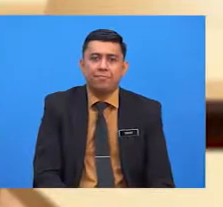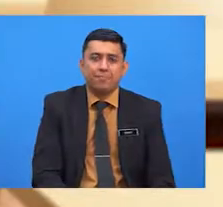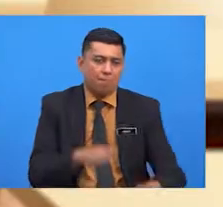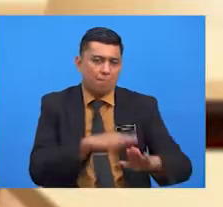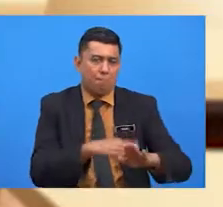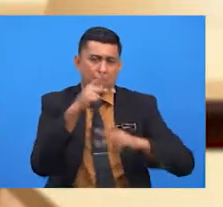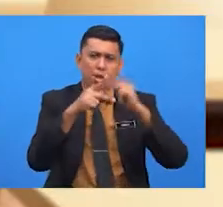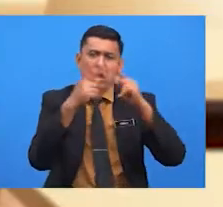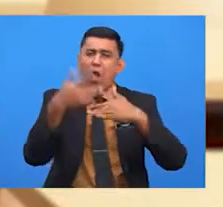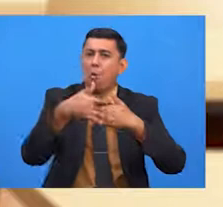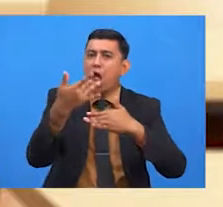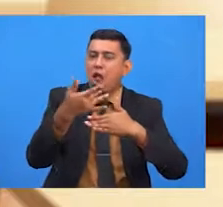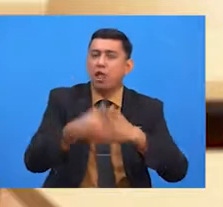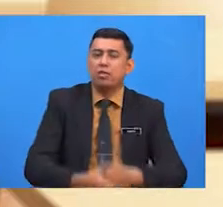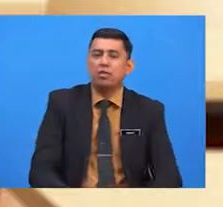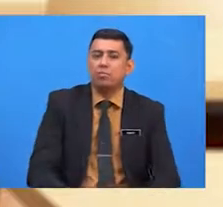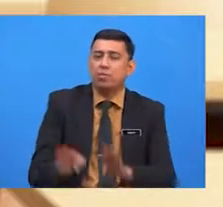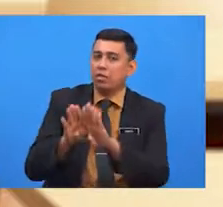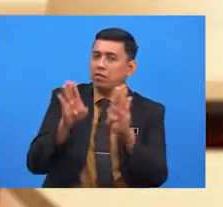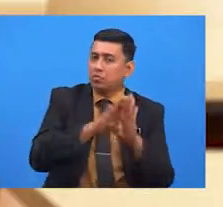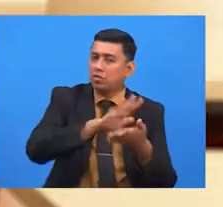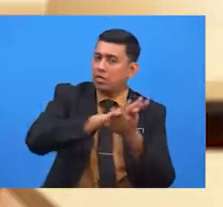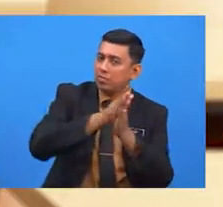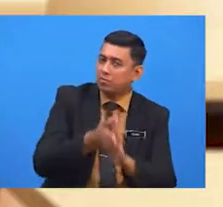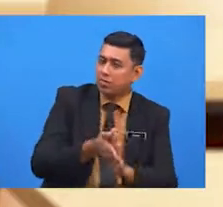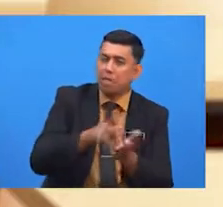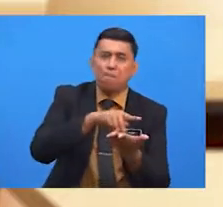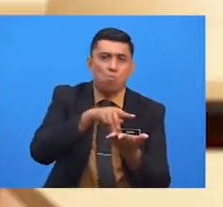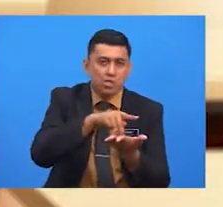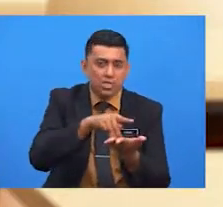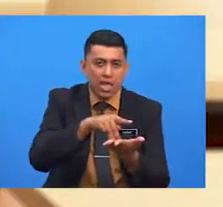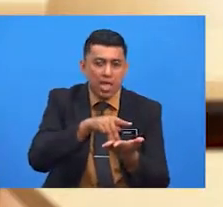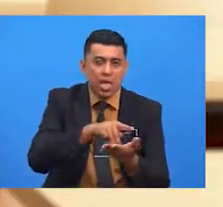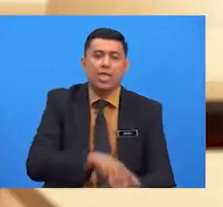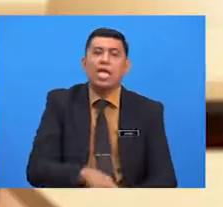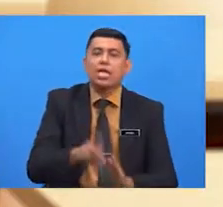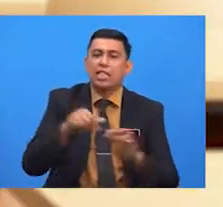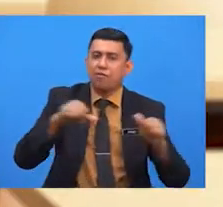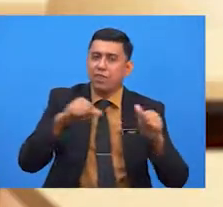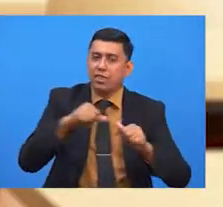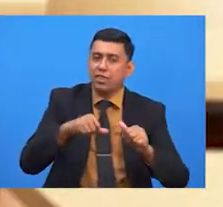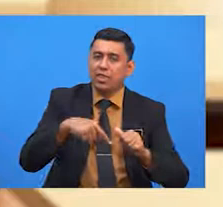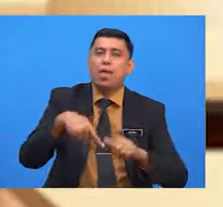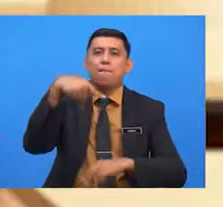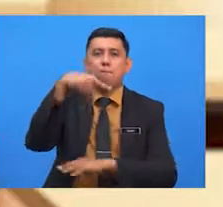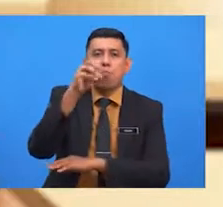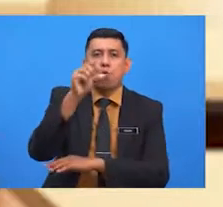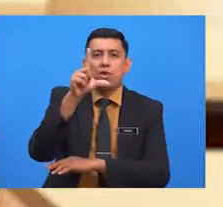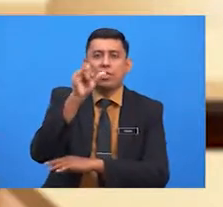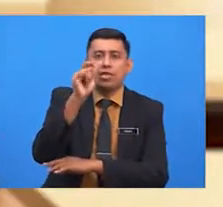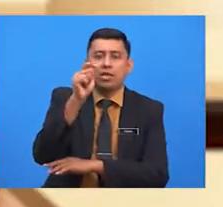Pada peringkat awal, bandar menjadi pusat kegiatan politik, ekonomi